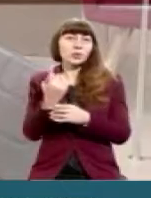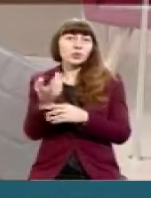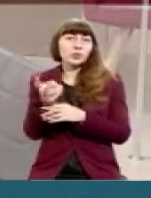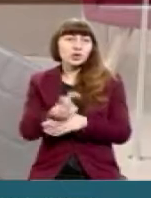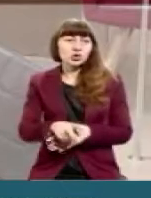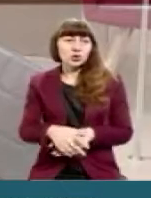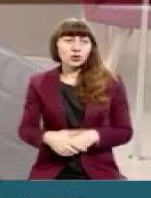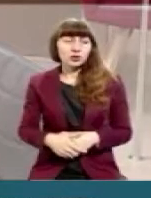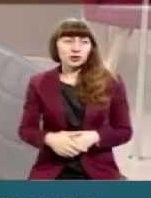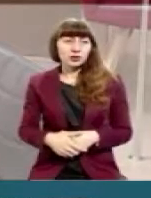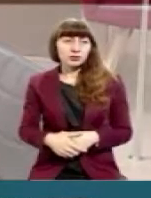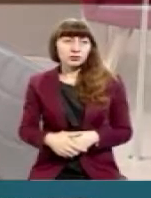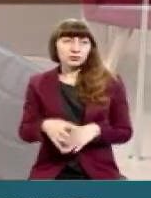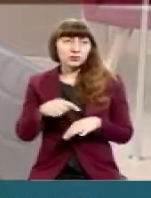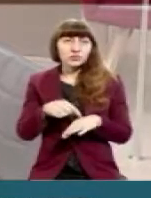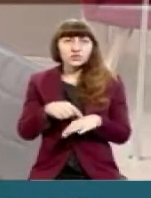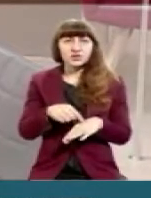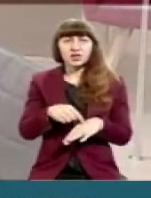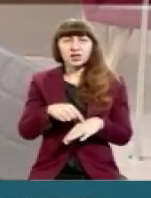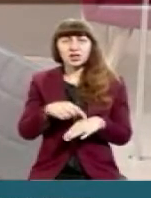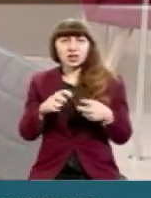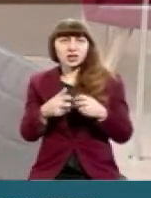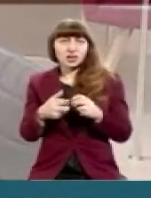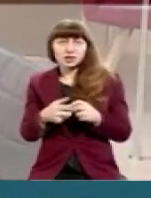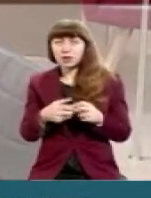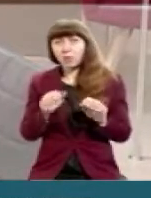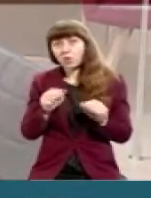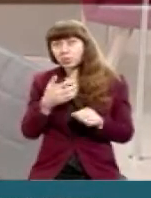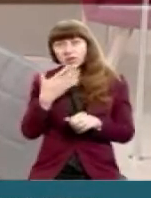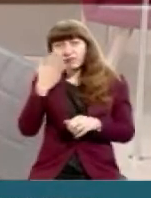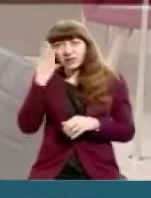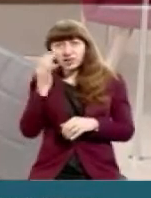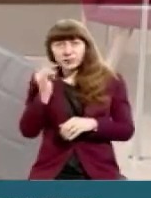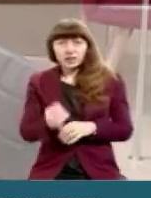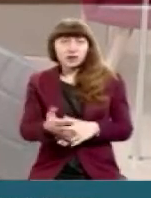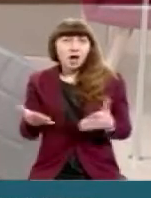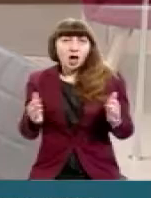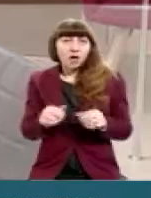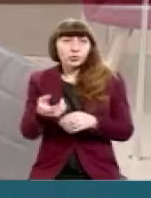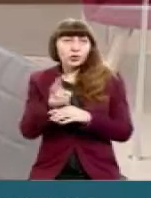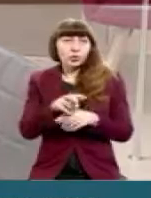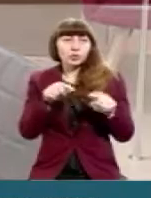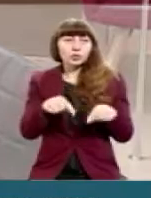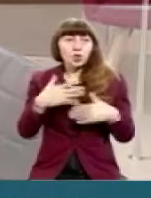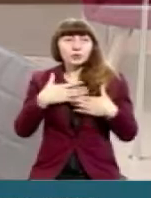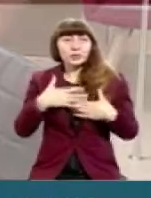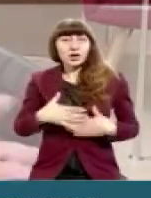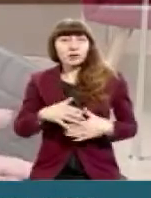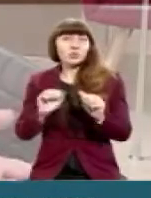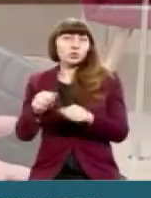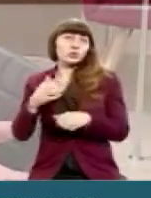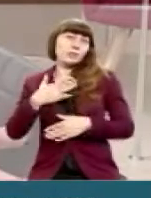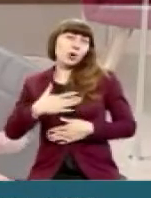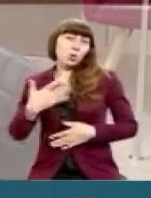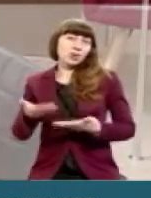а он... в стрессе, может, не выспался, любые могут быть причины. Все, он приходит в этот кабинет, кабинет релаксации, он успокаивается и может спокойно